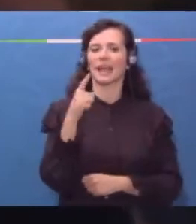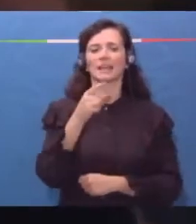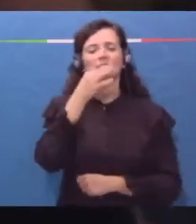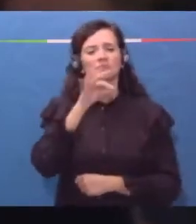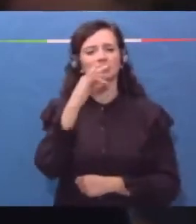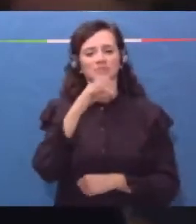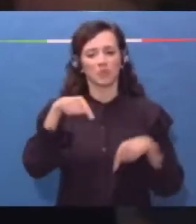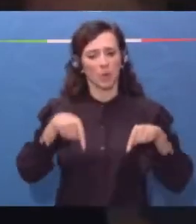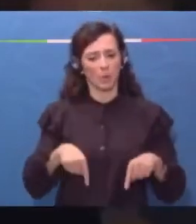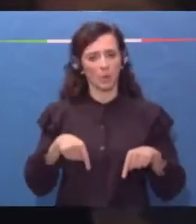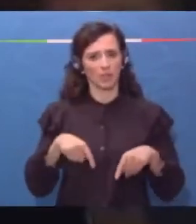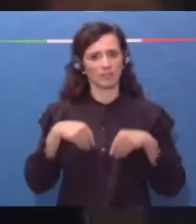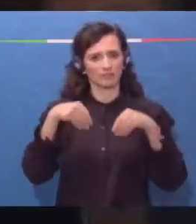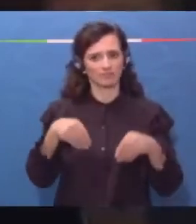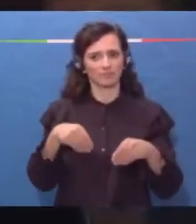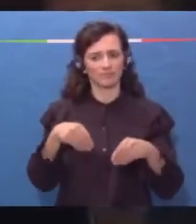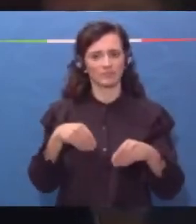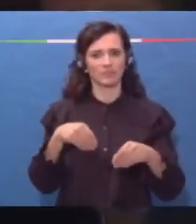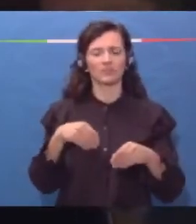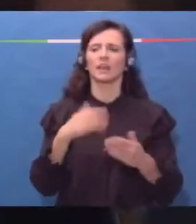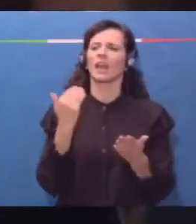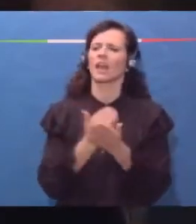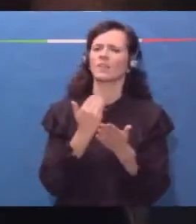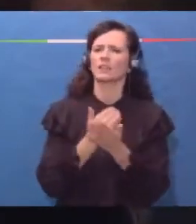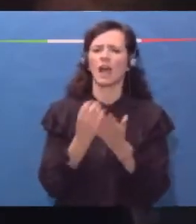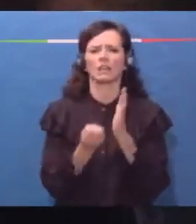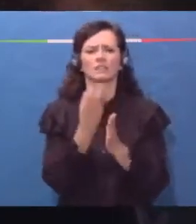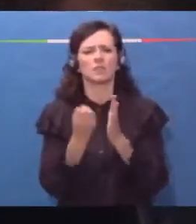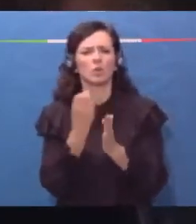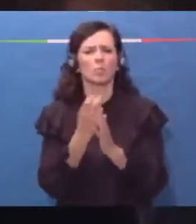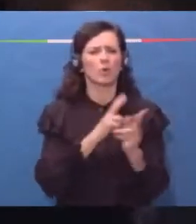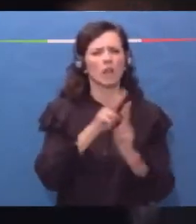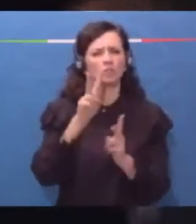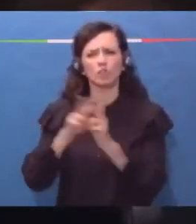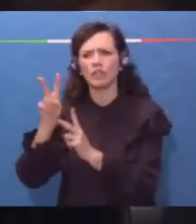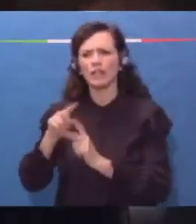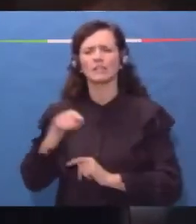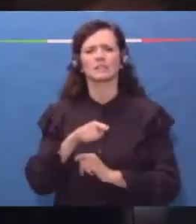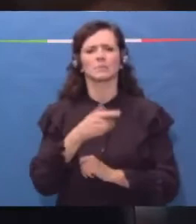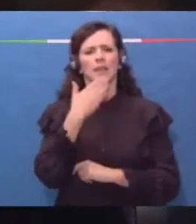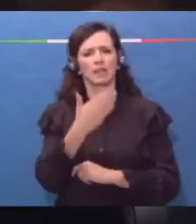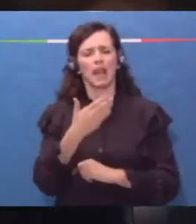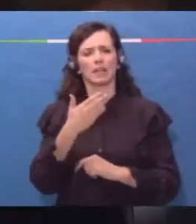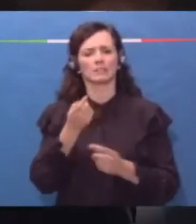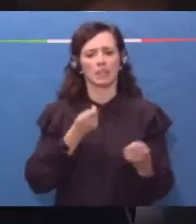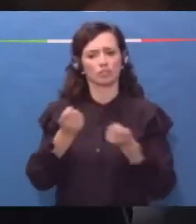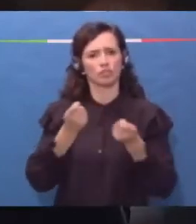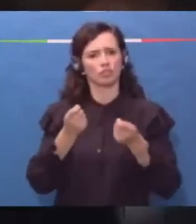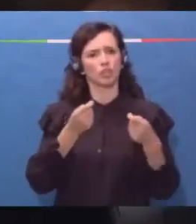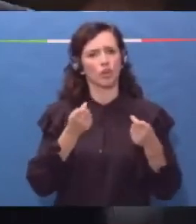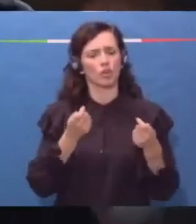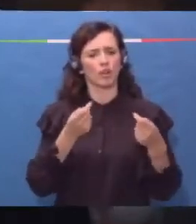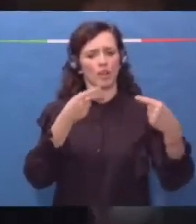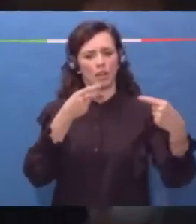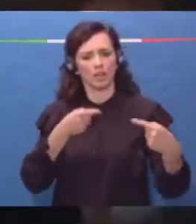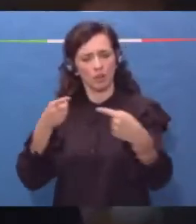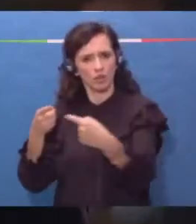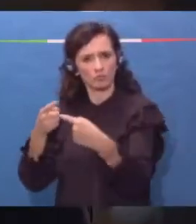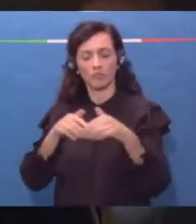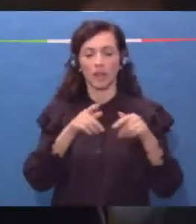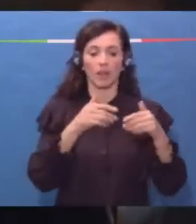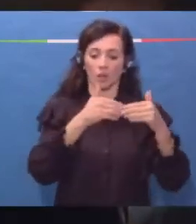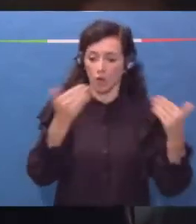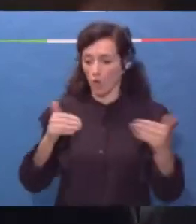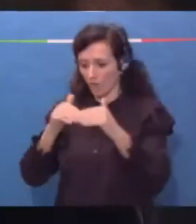evitare lo sviluppo dei nazionalismi, grazie anche alla gestione dei confini, ma non è questa la missione del Papa. Allora forse